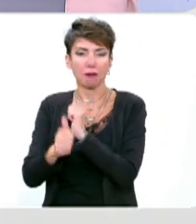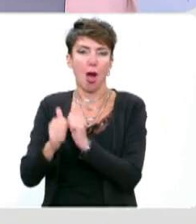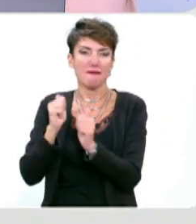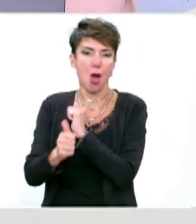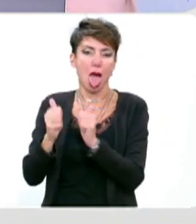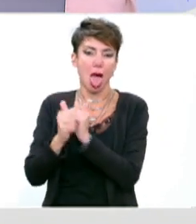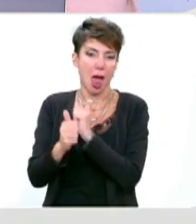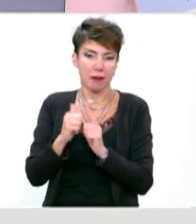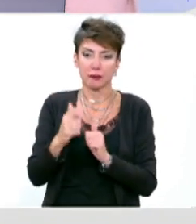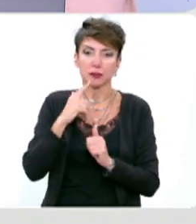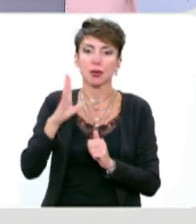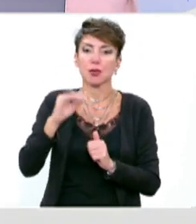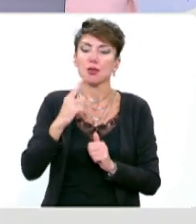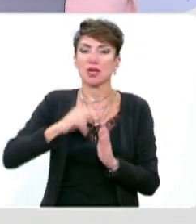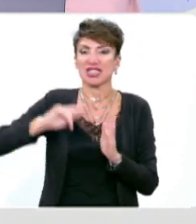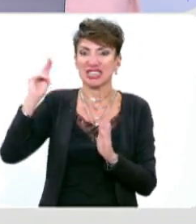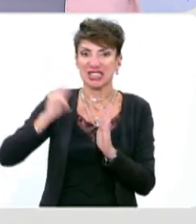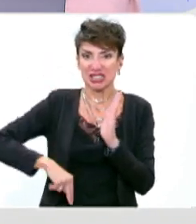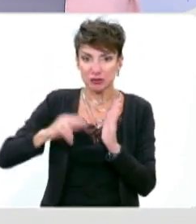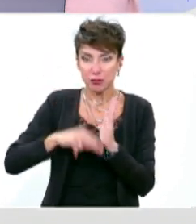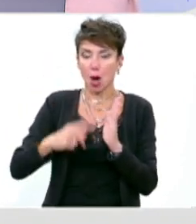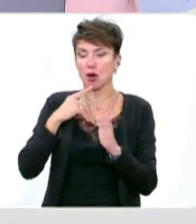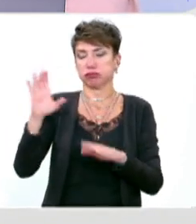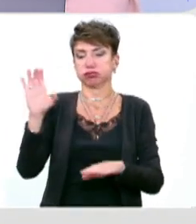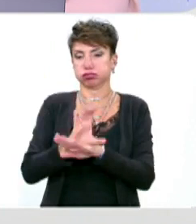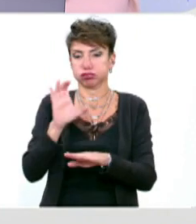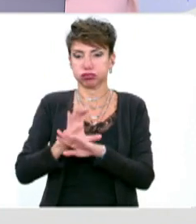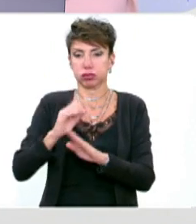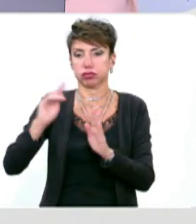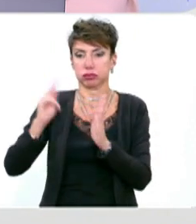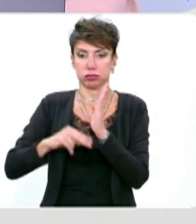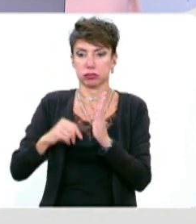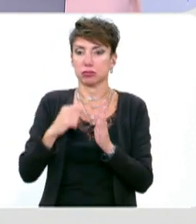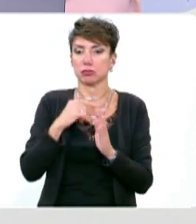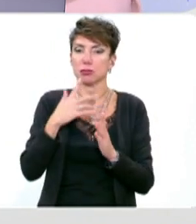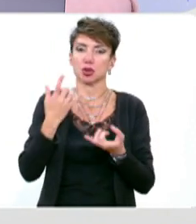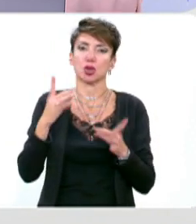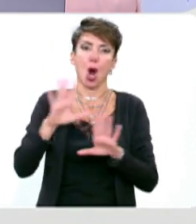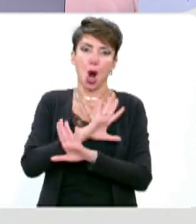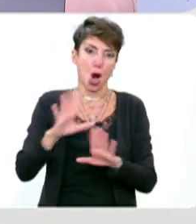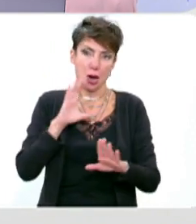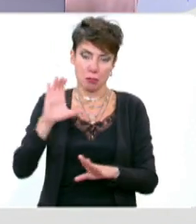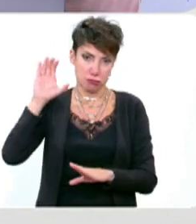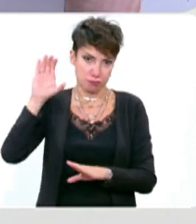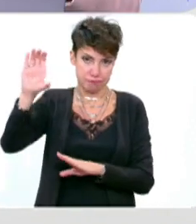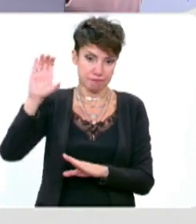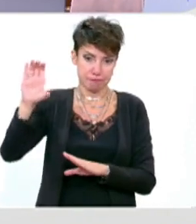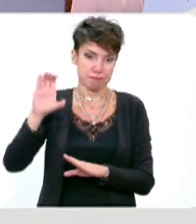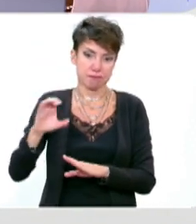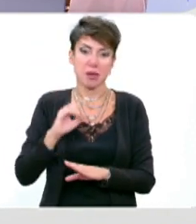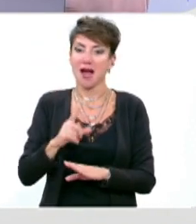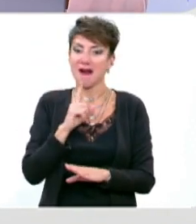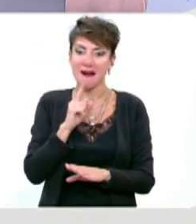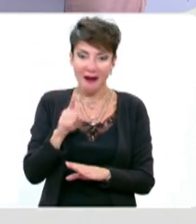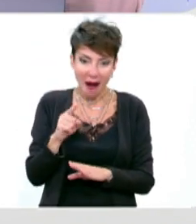ανεβαίνουν τα ψηφιακά συμβόλαια με ψηφιακή υπογραφή των συμβολαιογράφων θα είναι δωρεάν και θα οι πλατφόρμες αυτές θα είναι υπό τον απόλυτο